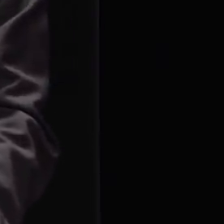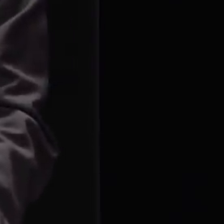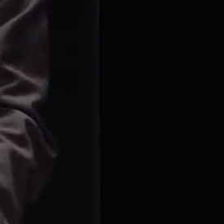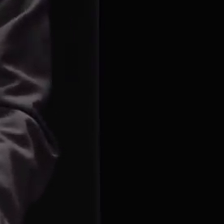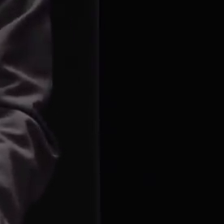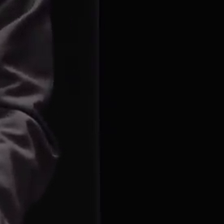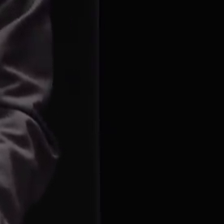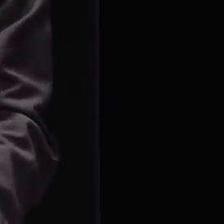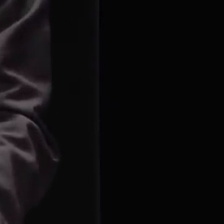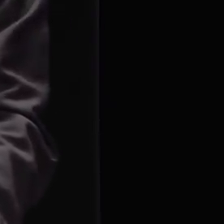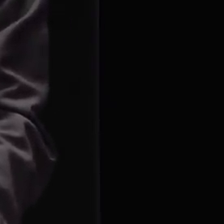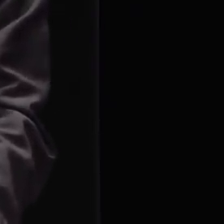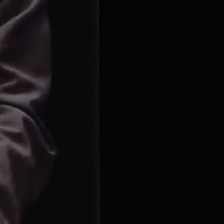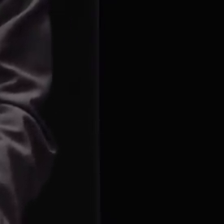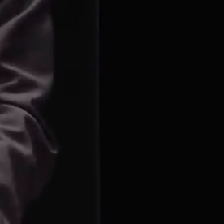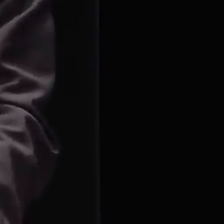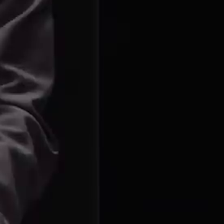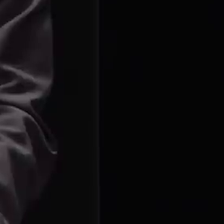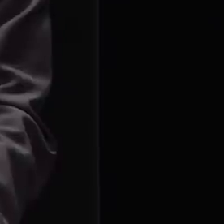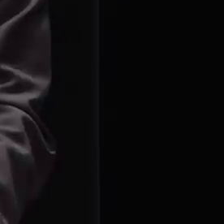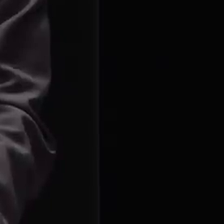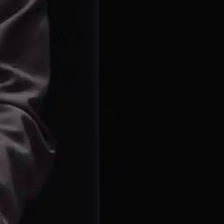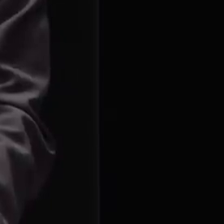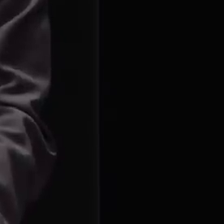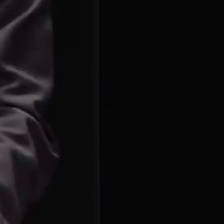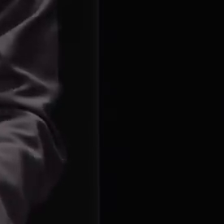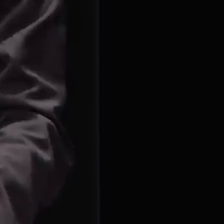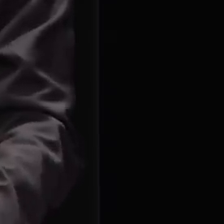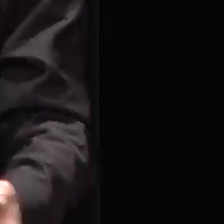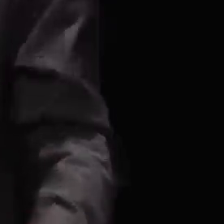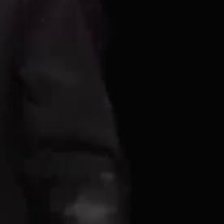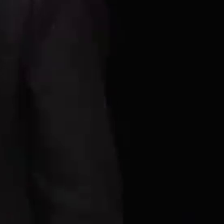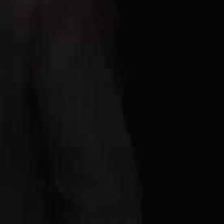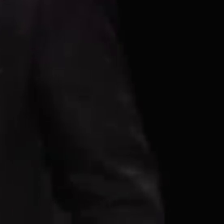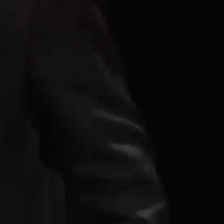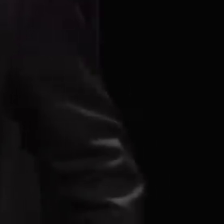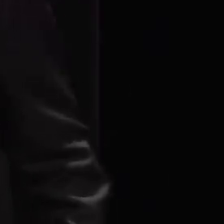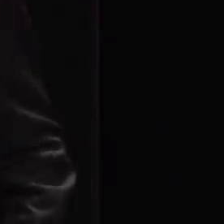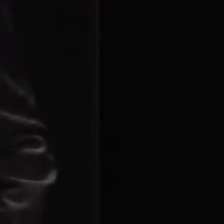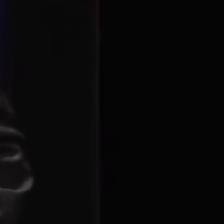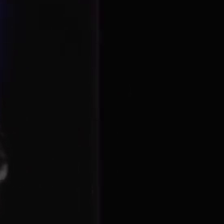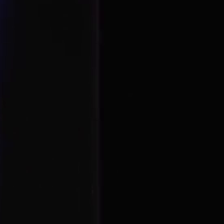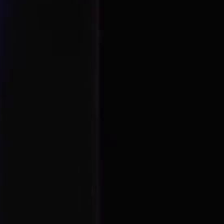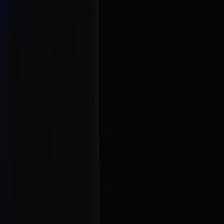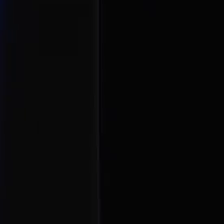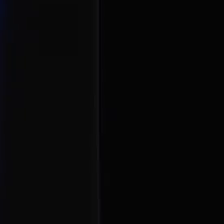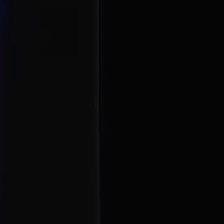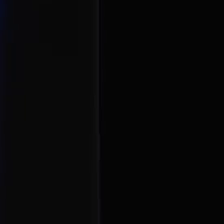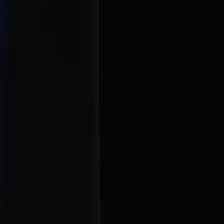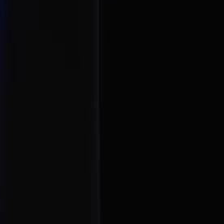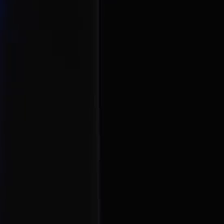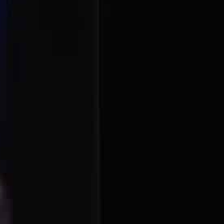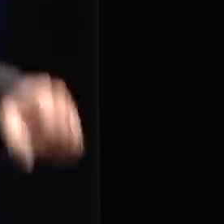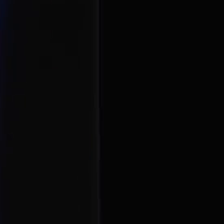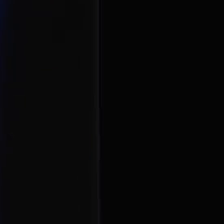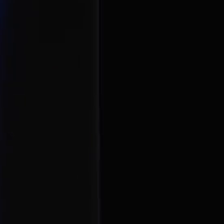plaisir, du sport, de l'activité physique et de la course à pied. Alors, le sport, vous voyez, ça c'est une étude qui a été